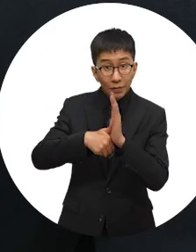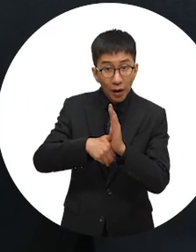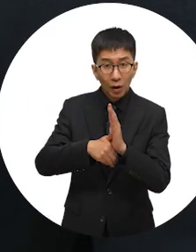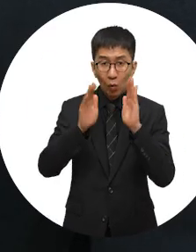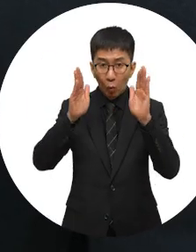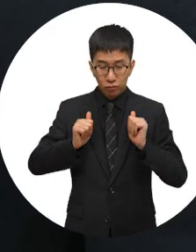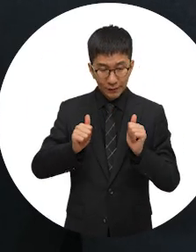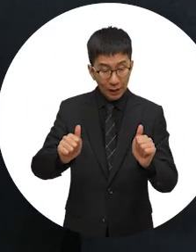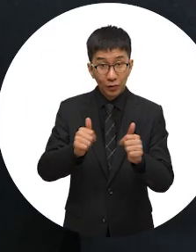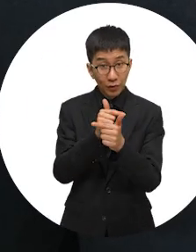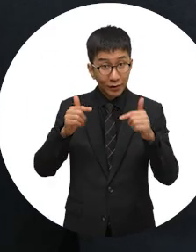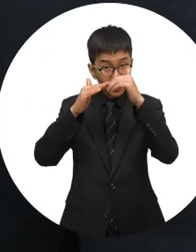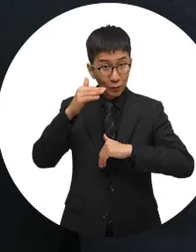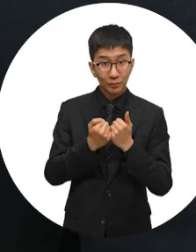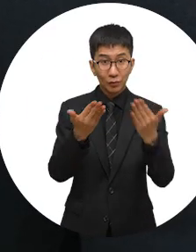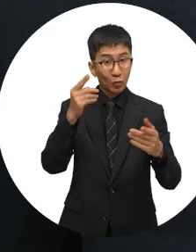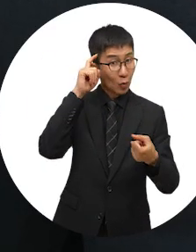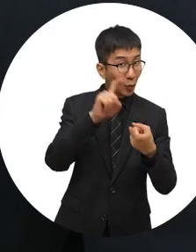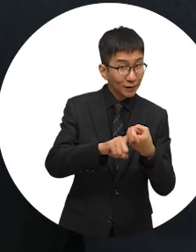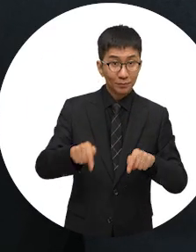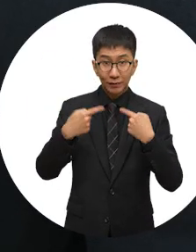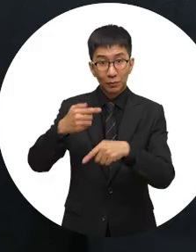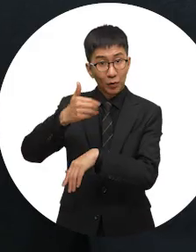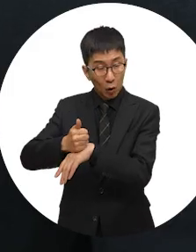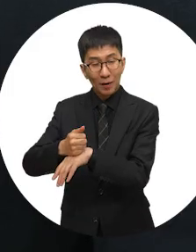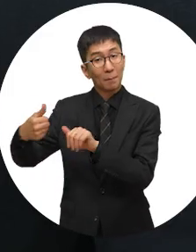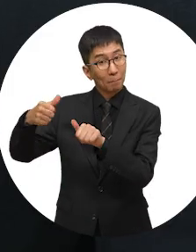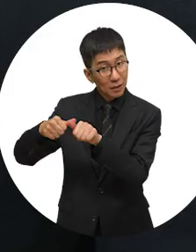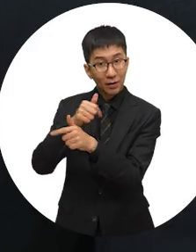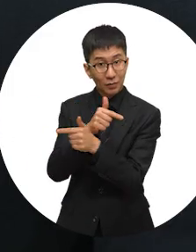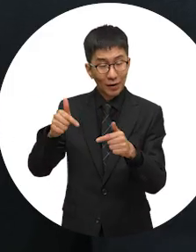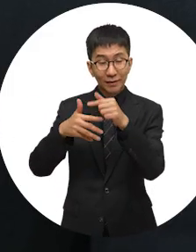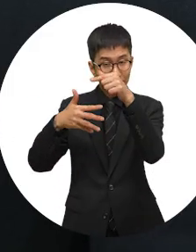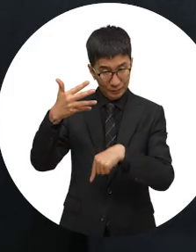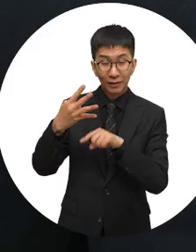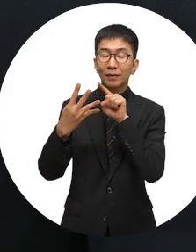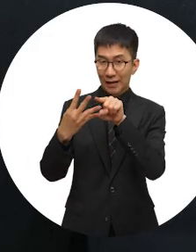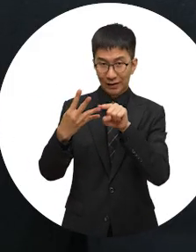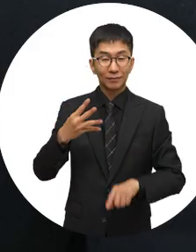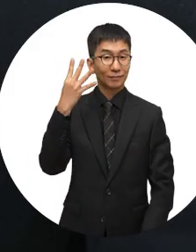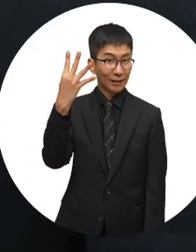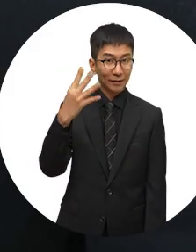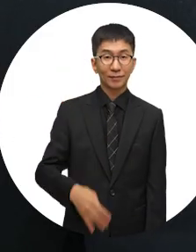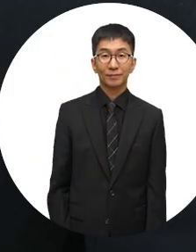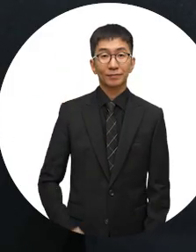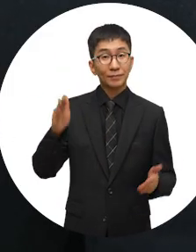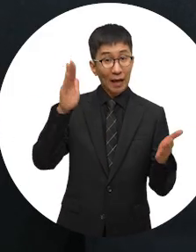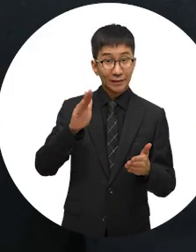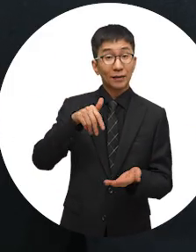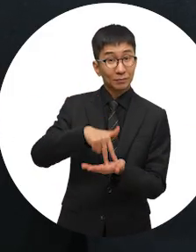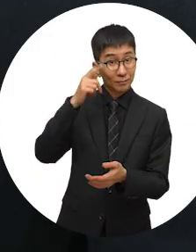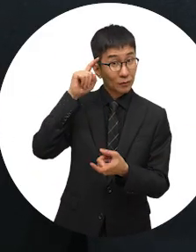수업 참여 전 과정을 살펴봅니다. 관심, 참여, 결과, 피드백의 구조를 확인하실 수 있을 텐데요.